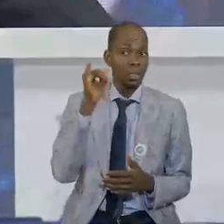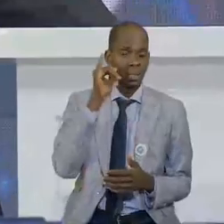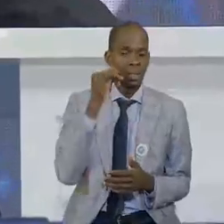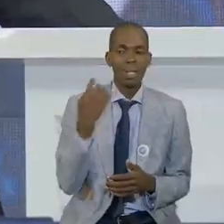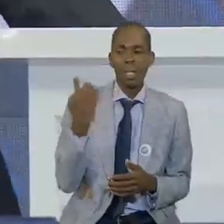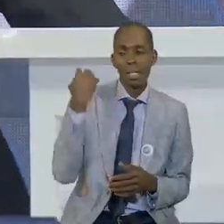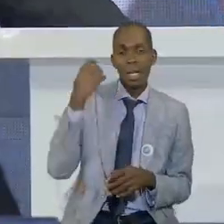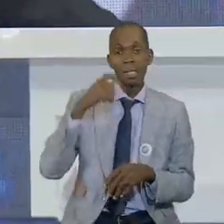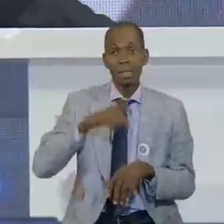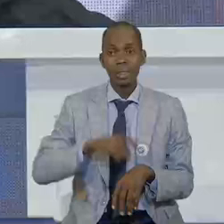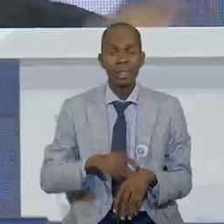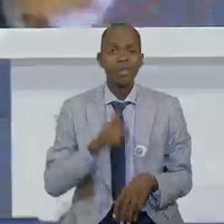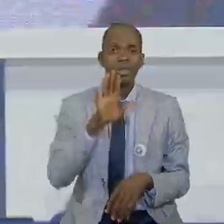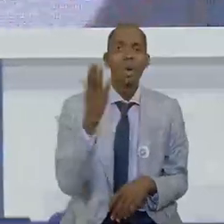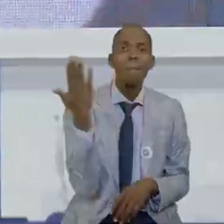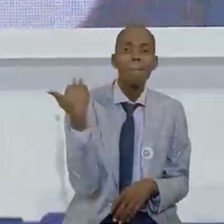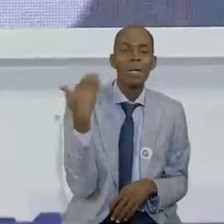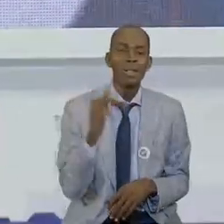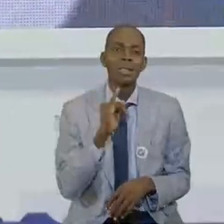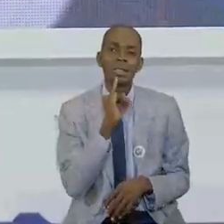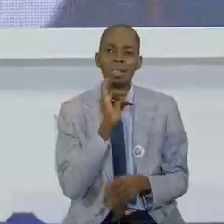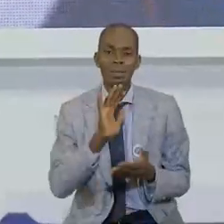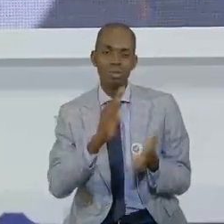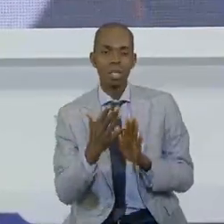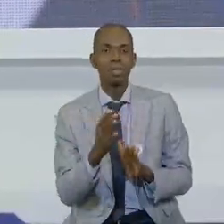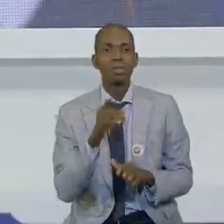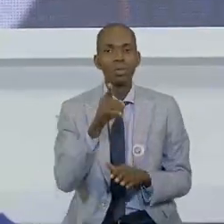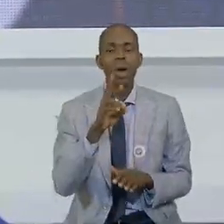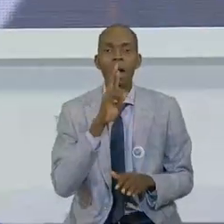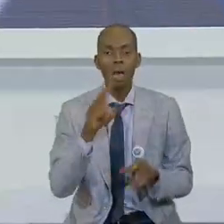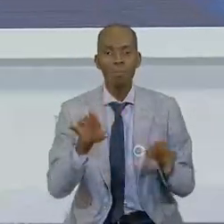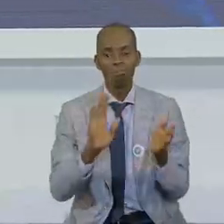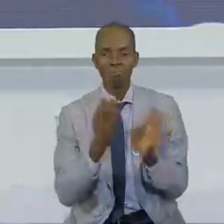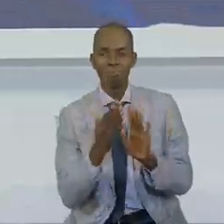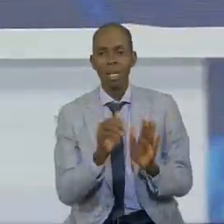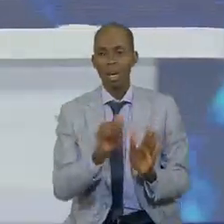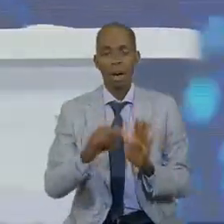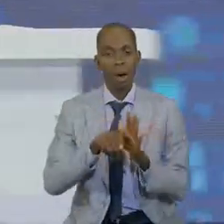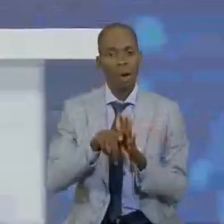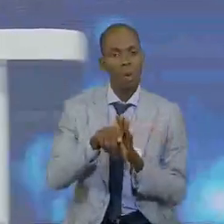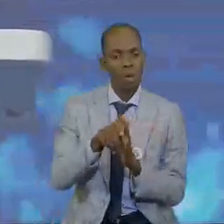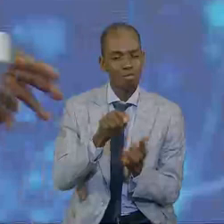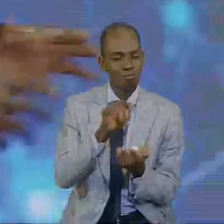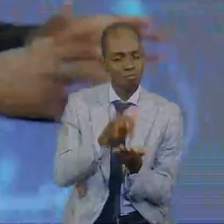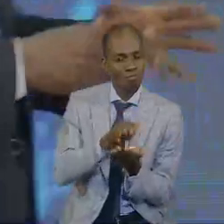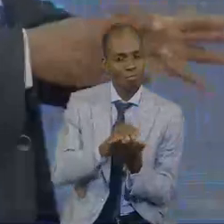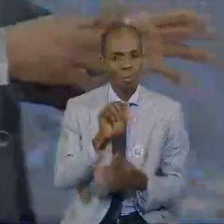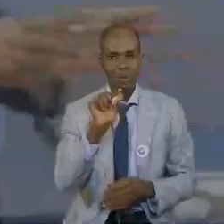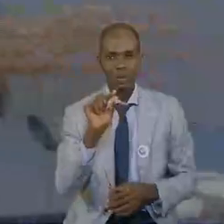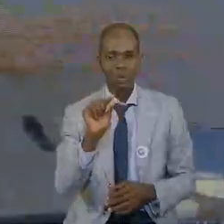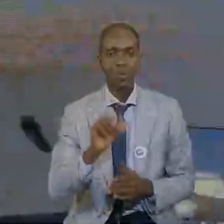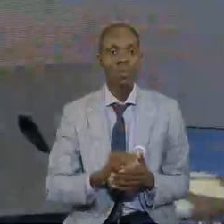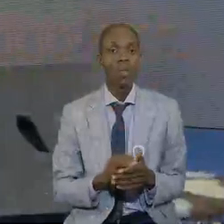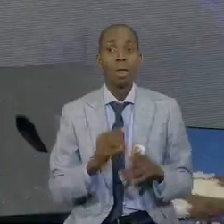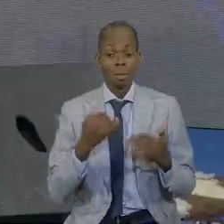time, your past is like a worm. Hier et avant-hier est passé, mais tu étais comme un vermisseau.